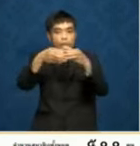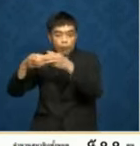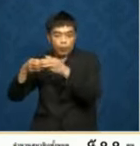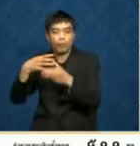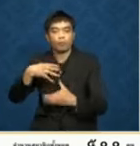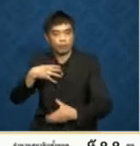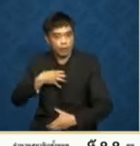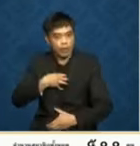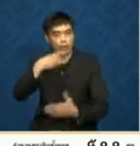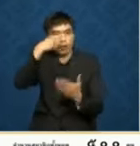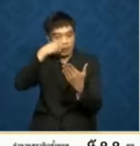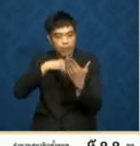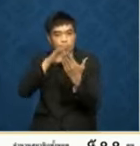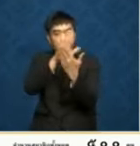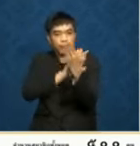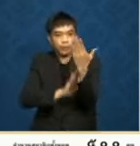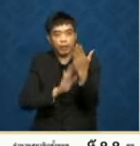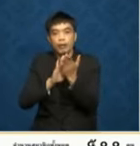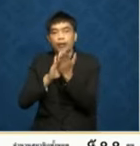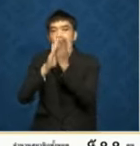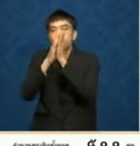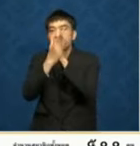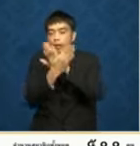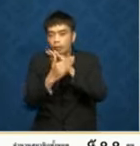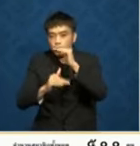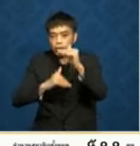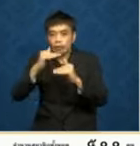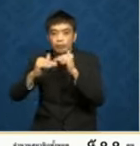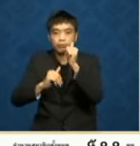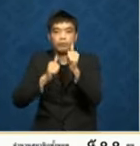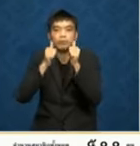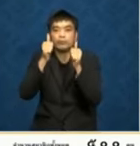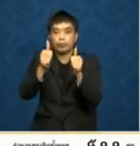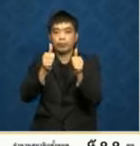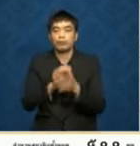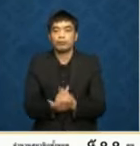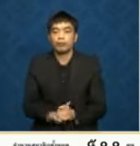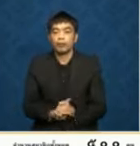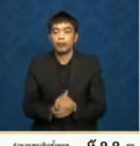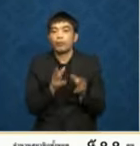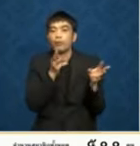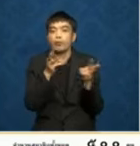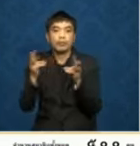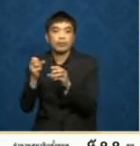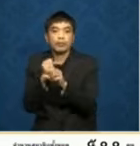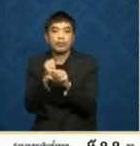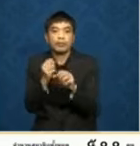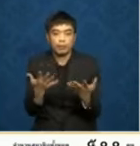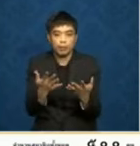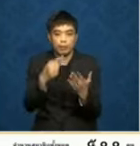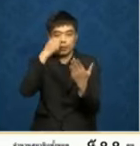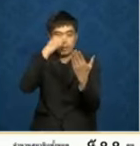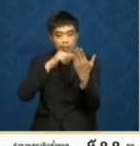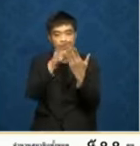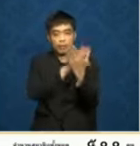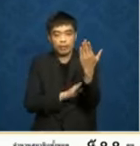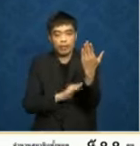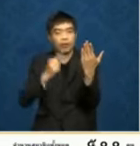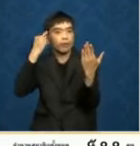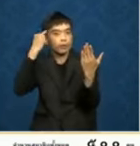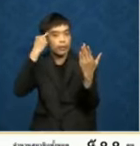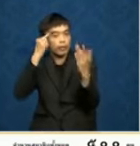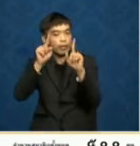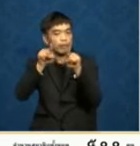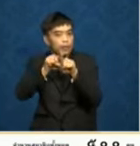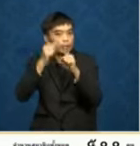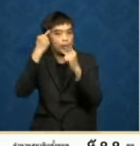อยากจะเปลี่ยนแลงประเทศไทยให้มดีกาเดิมแต่การจะเปยนแลงประเทศไทยนั้นเราอาจจะมีความคดเห็นที่แตกต่าง